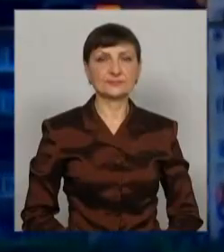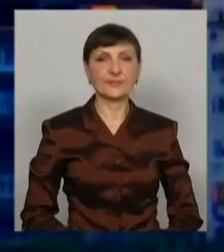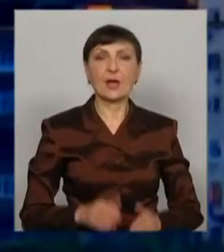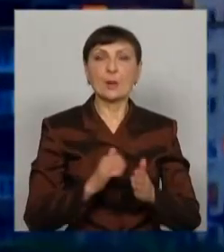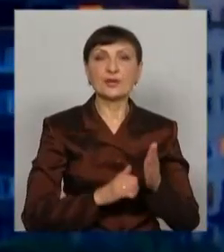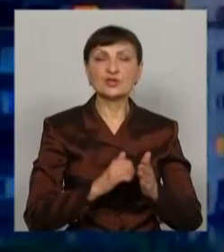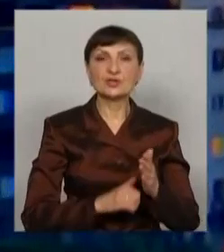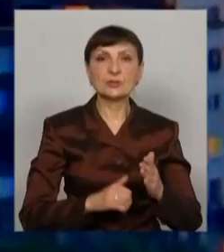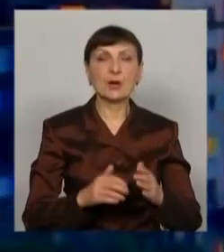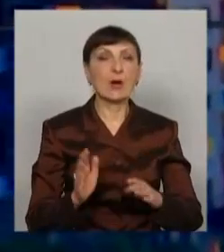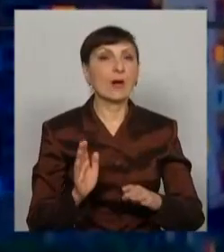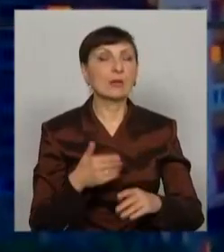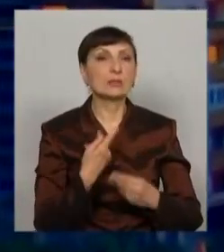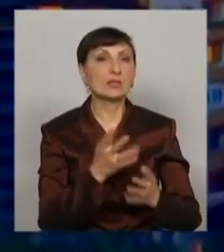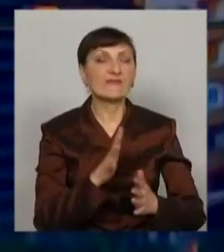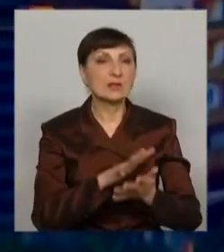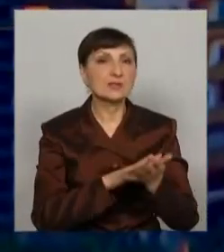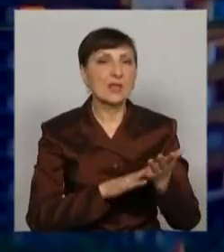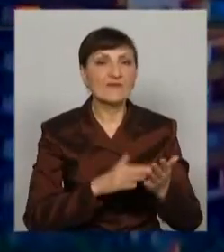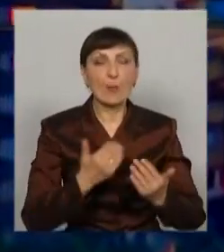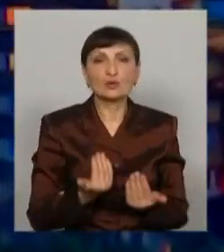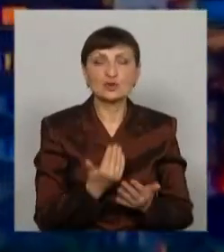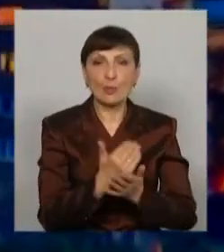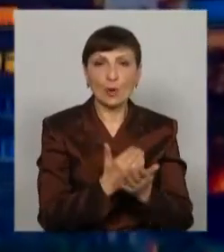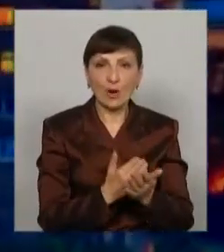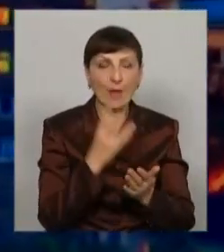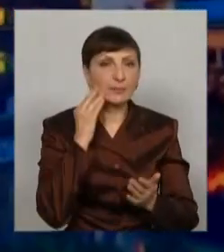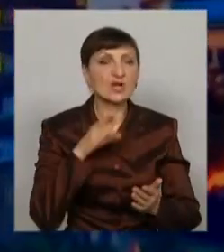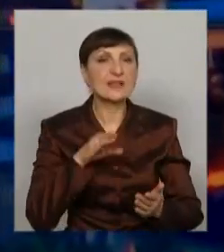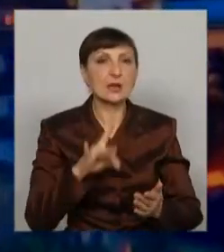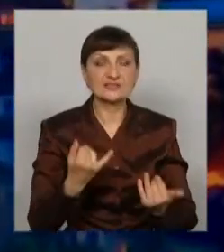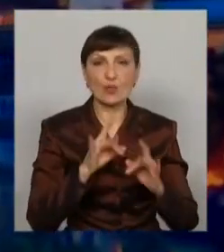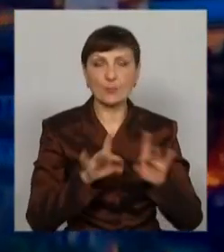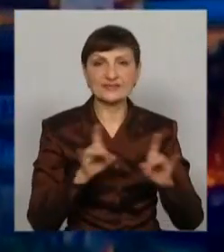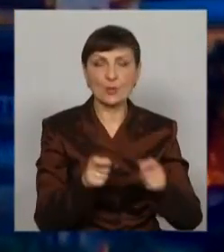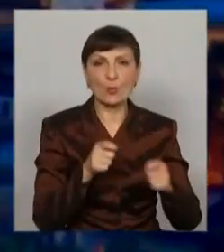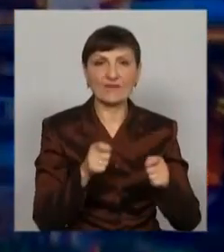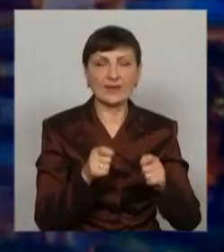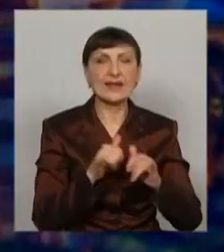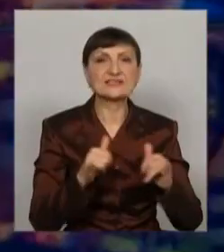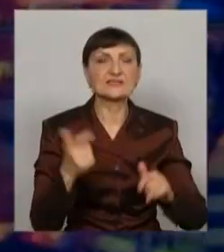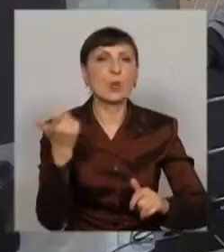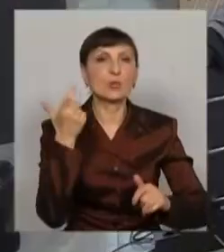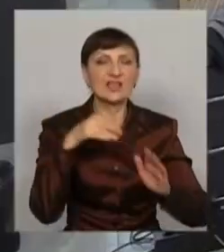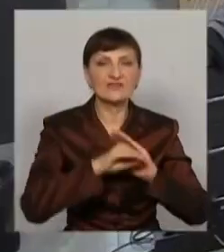Причину отклонения заявок по жилищной программе «Алматы Жастары» сегодня объяснили в Управлении развития коммунальной инфраструктуры. По